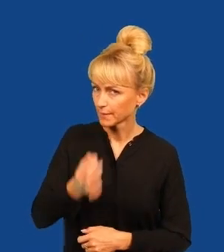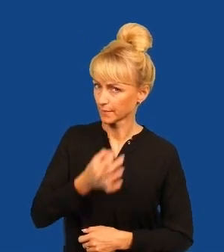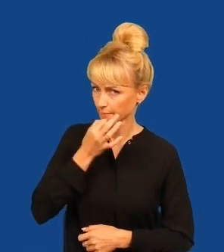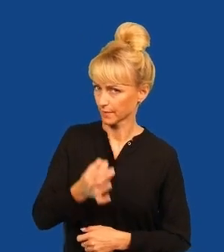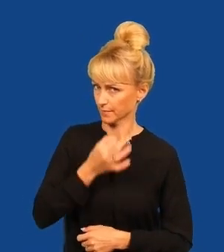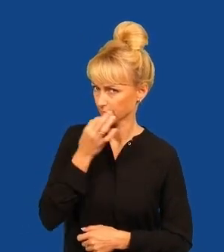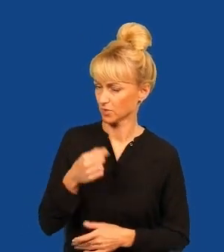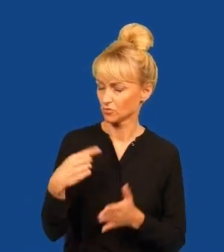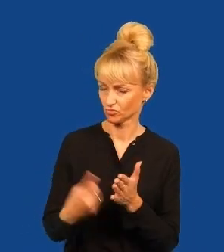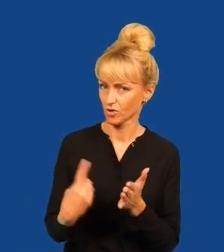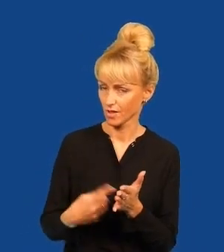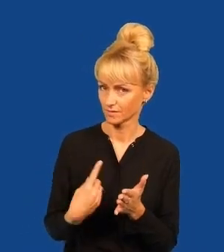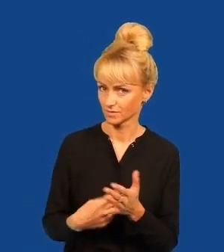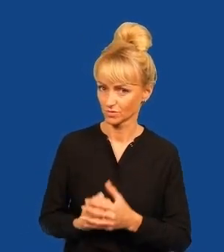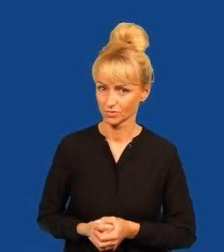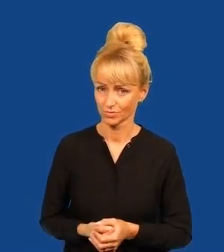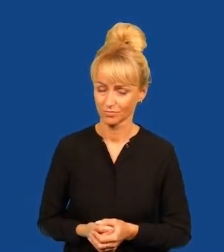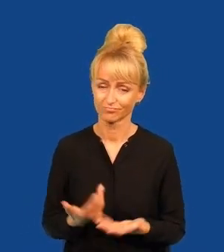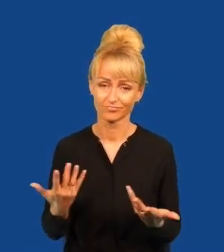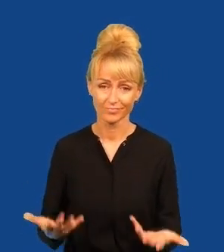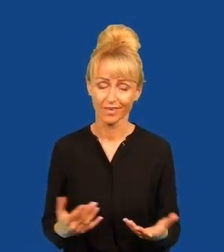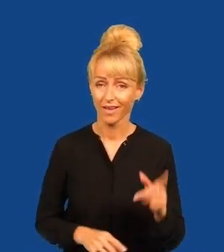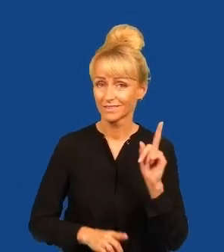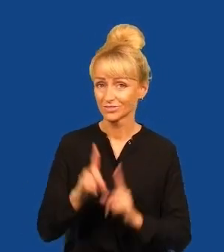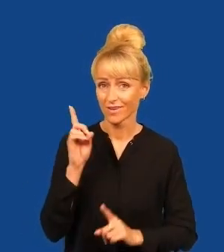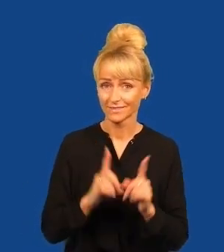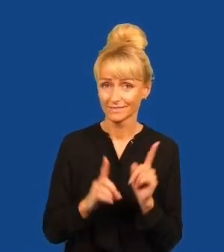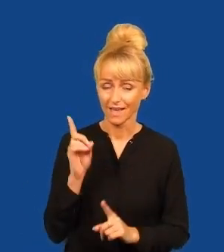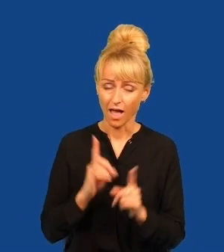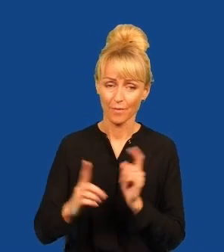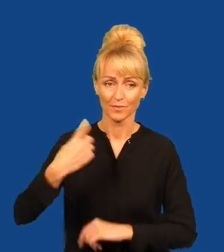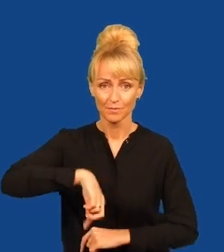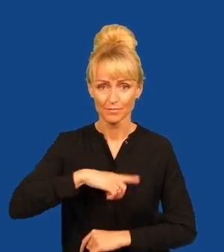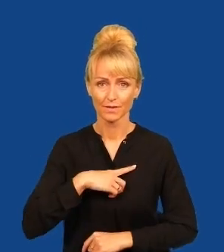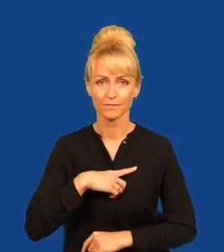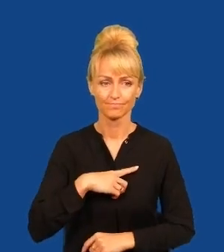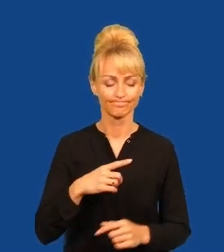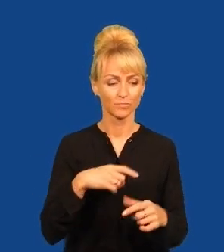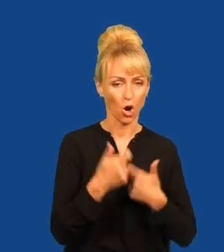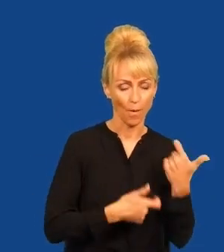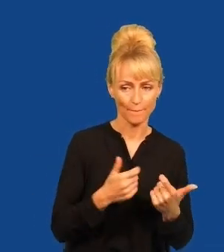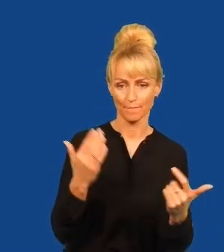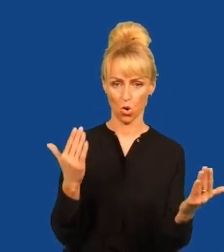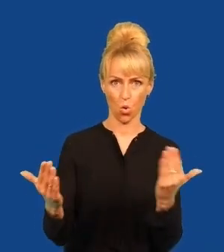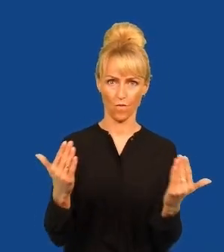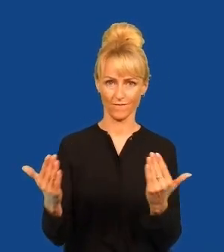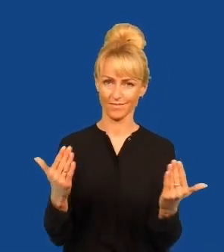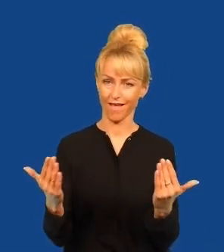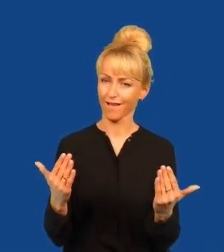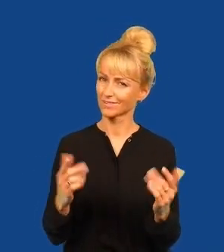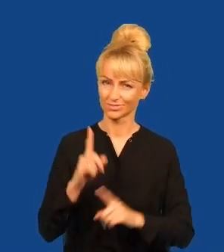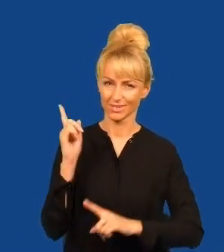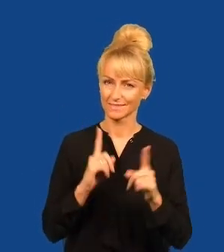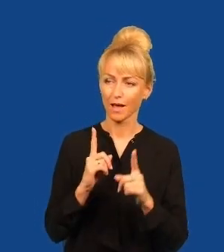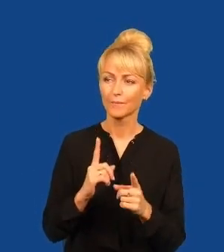Nieczęsto tak. Rzadko jest tak, że możemy się z kimś porównać, jakiś benchmark zrobić, bo robimy rzeczy, które są nowe.